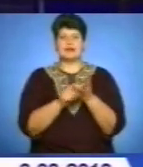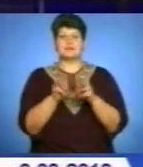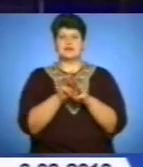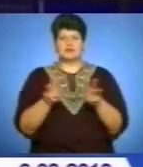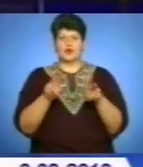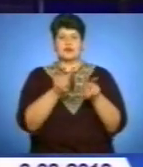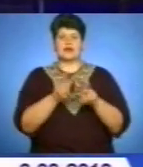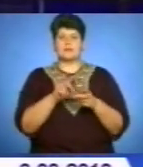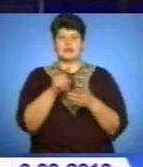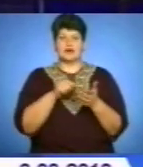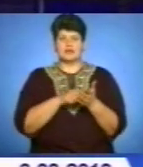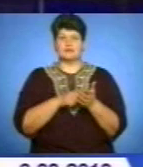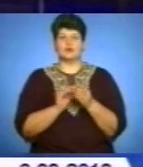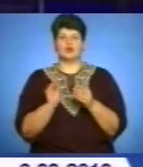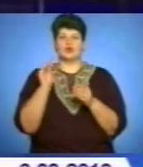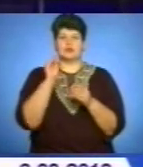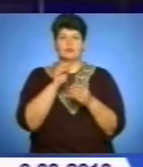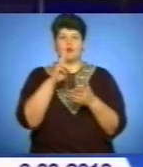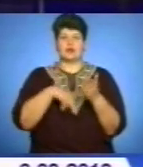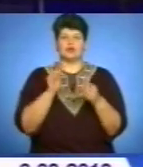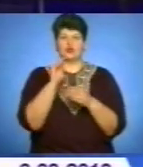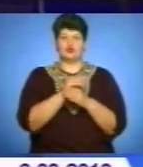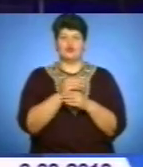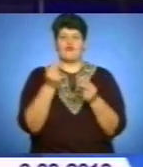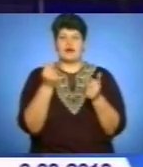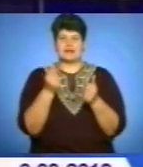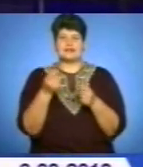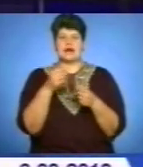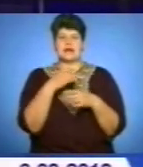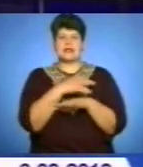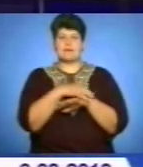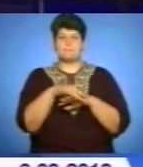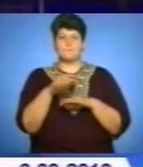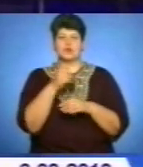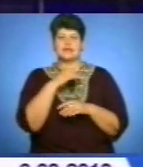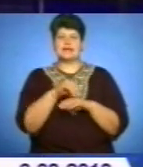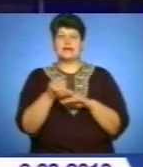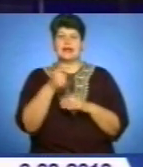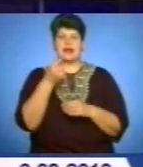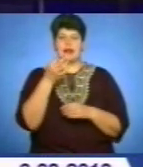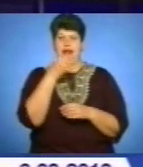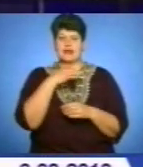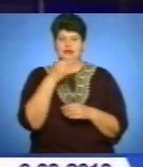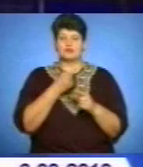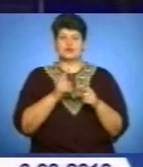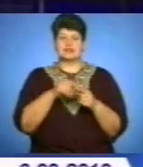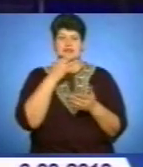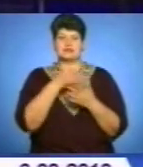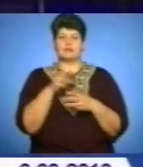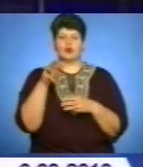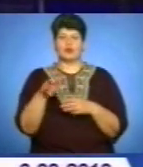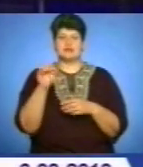можливість запровадження податку на додану вартість на імпортні ліки. Про це заявив прем'єр-міністр Микола Азаров під час зустрічі з